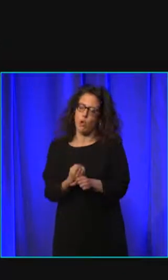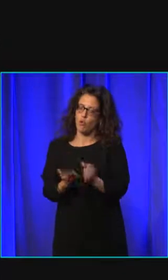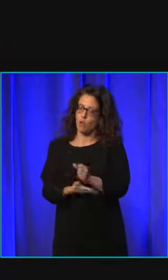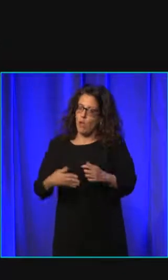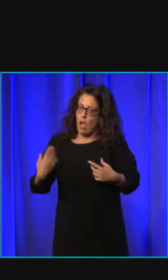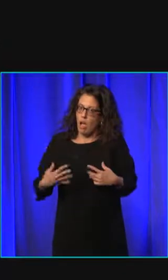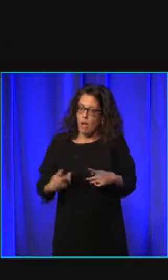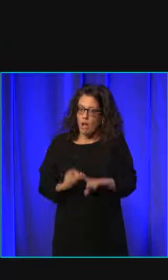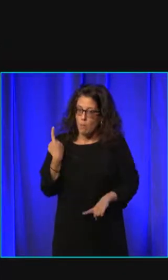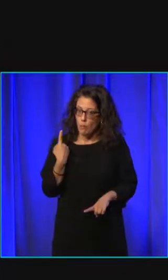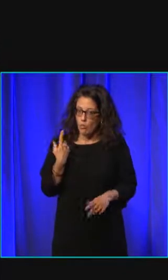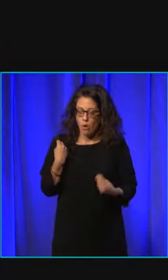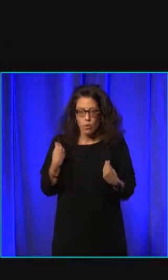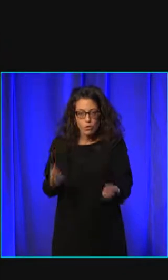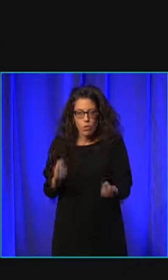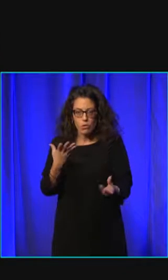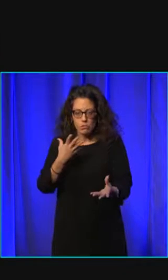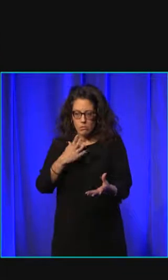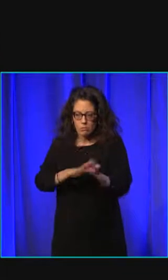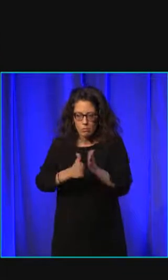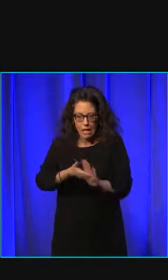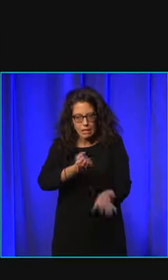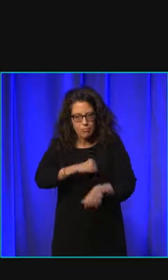d'optimiser son retour à la pratique.